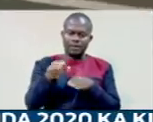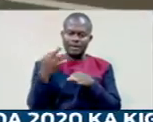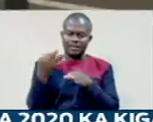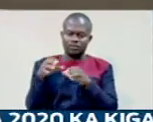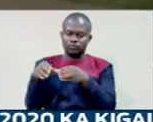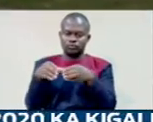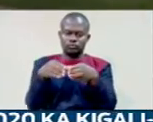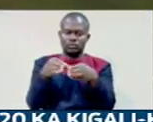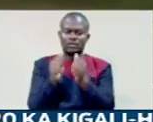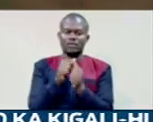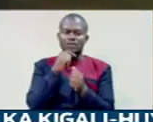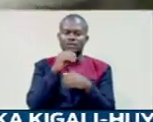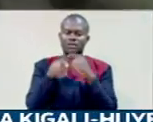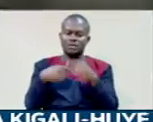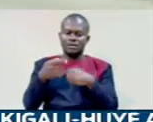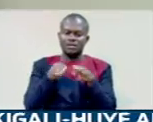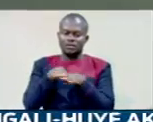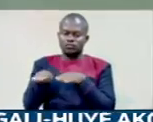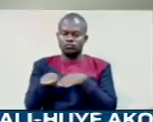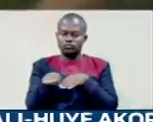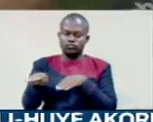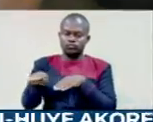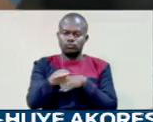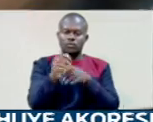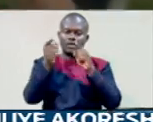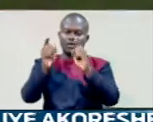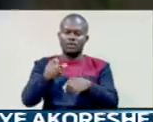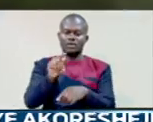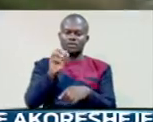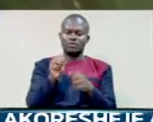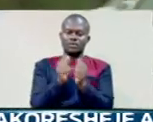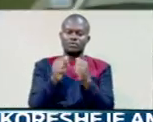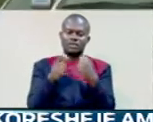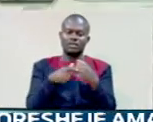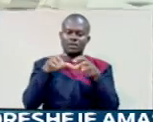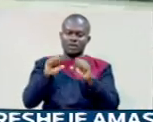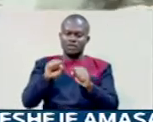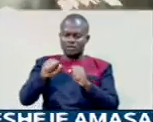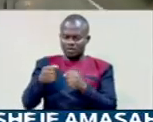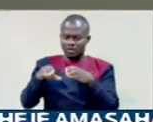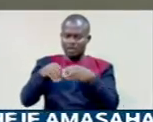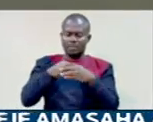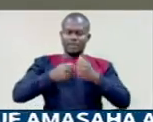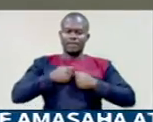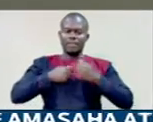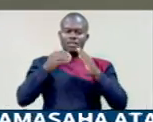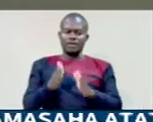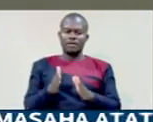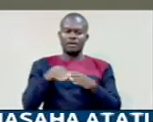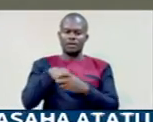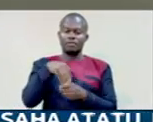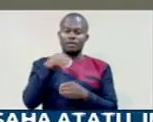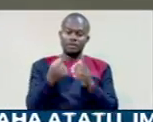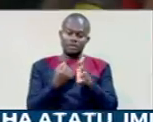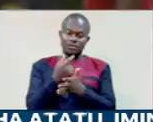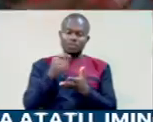isiganwa. Abasore baje gukomeza gutwara ariko bageze ku kilometero cya 16 bafatwa n'ikindi gikundi cyarimo abanyarwanda aho byahise